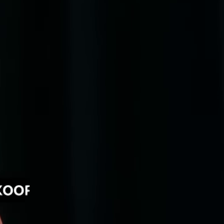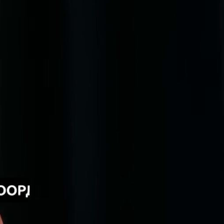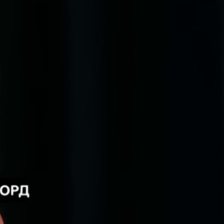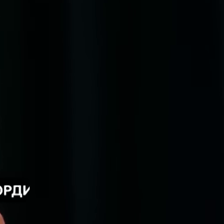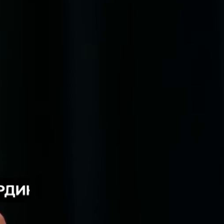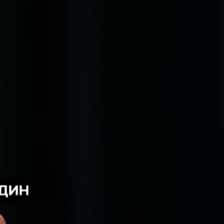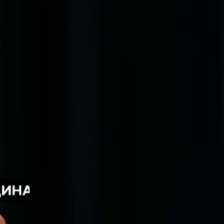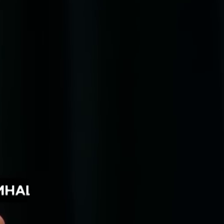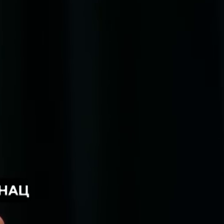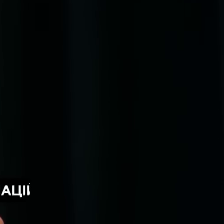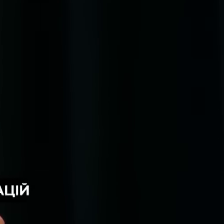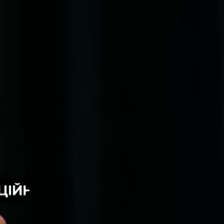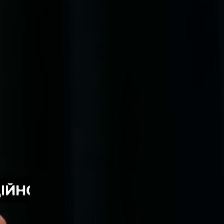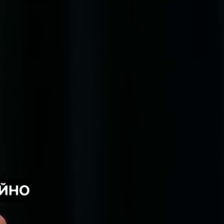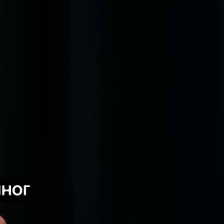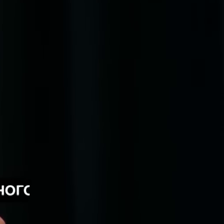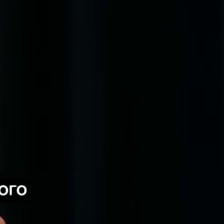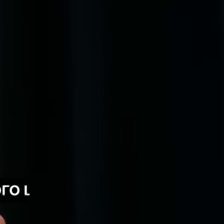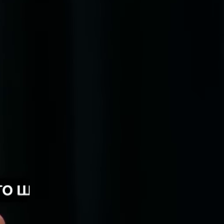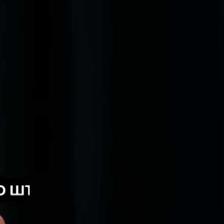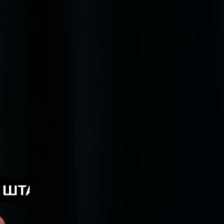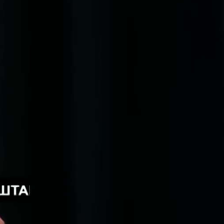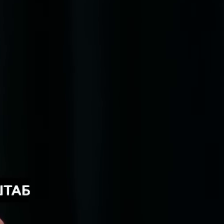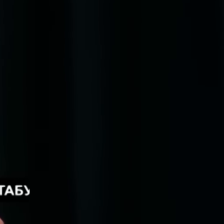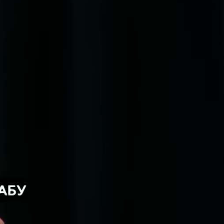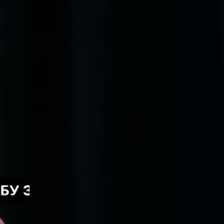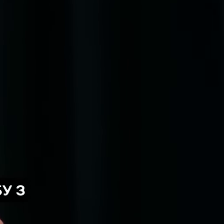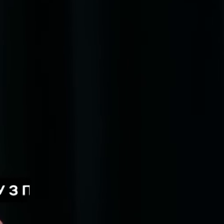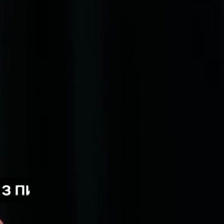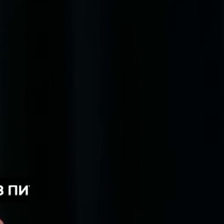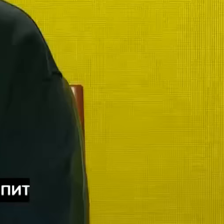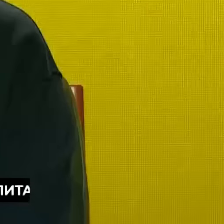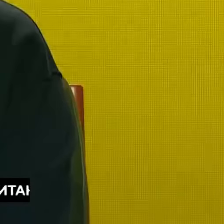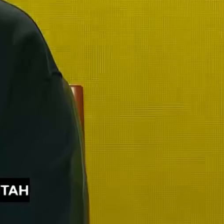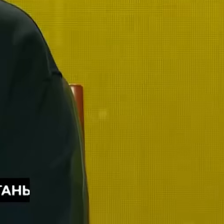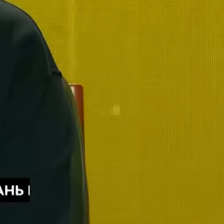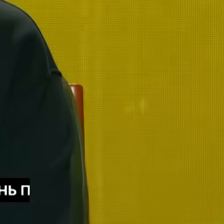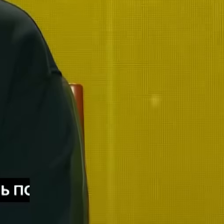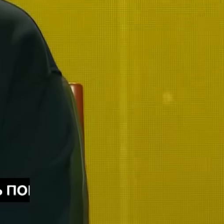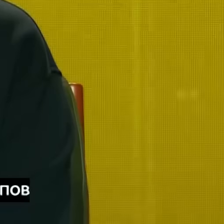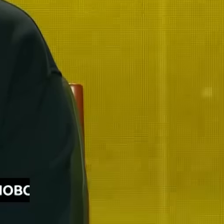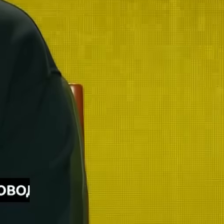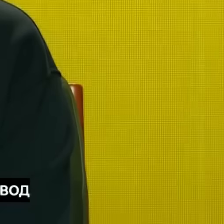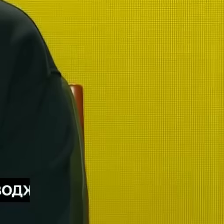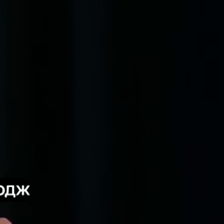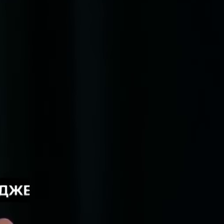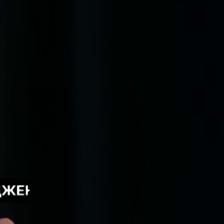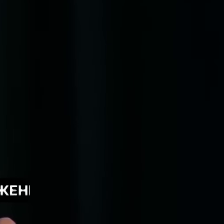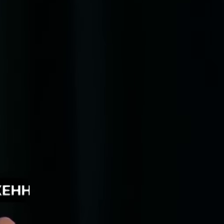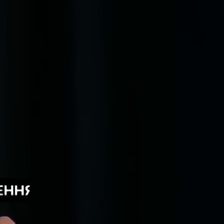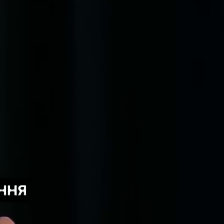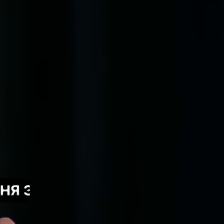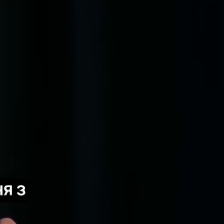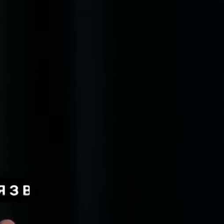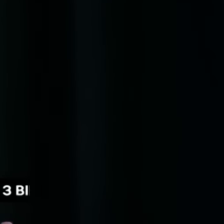можемо перемогти якісь кол-центри, які щодня і просто зараз грабують мільйони наших громадян. Ми бачимо, що відповідальний